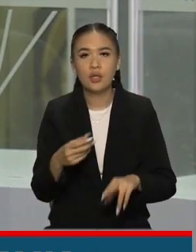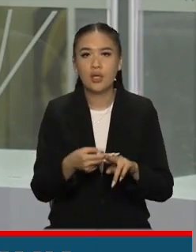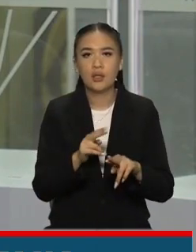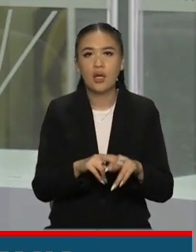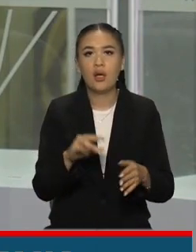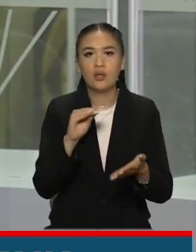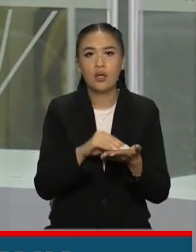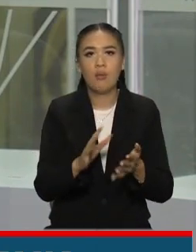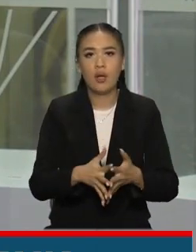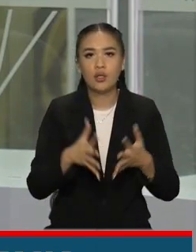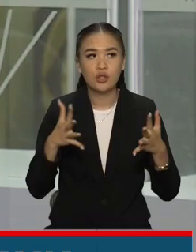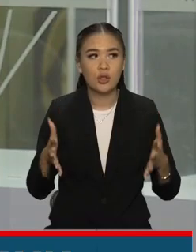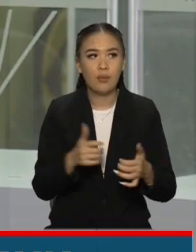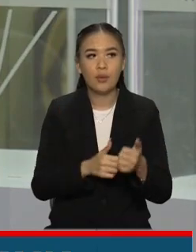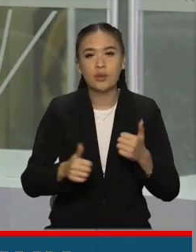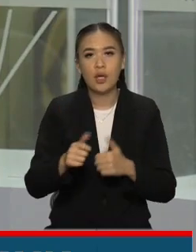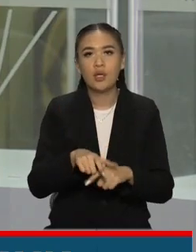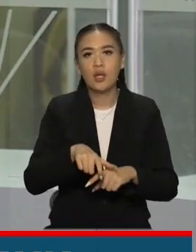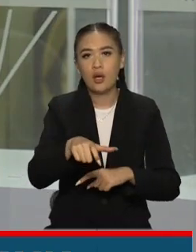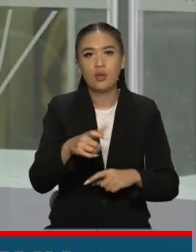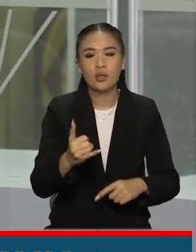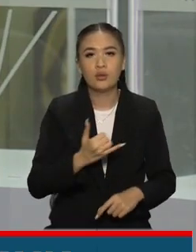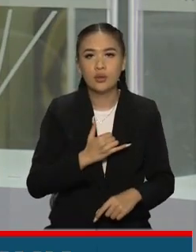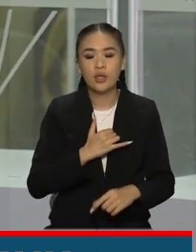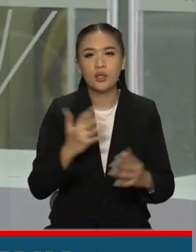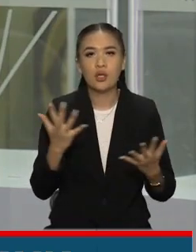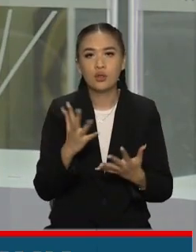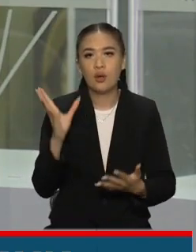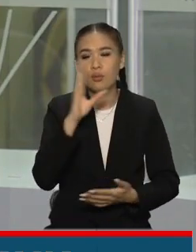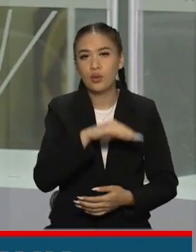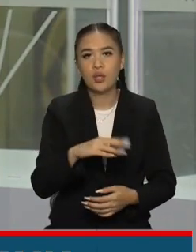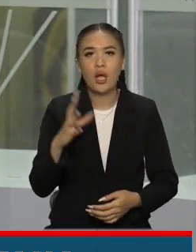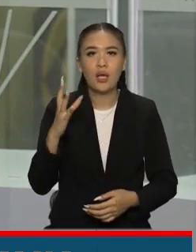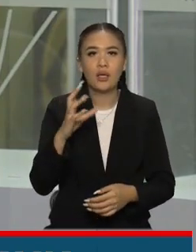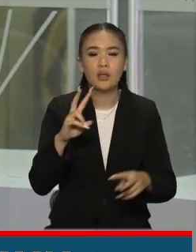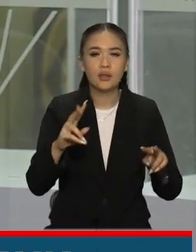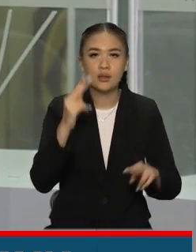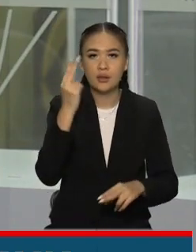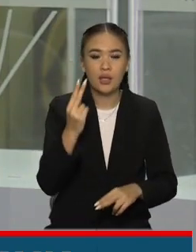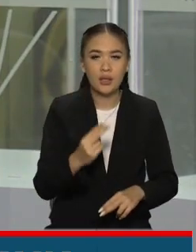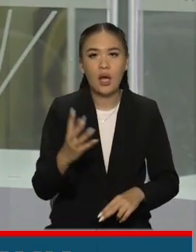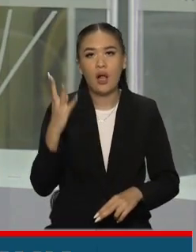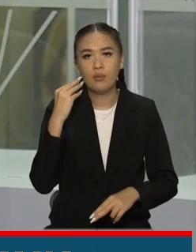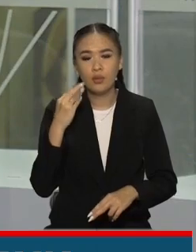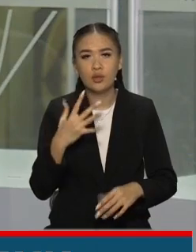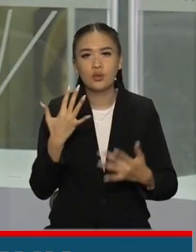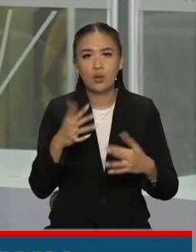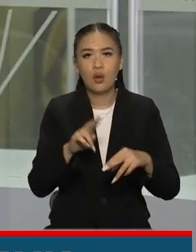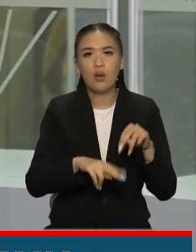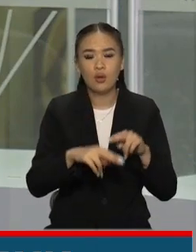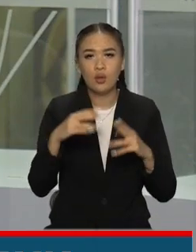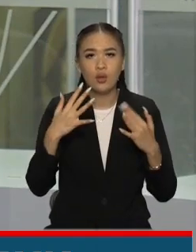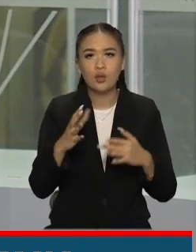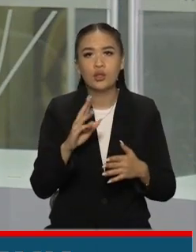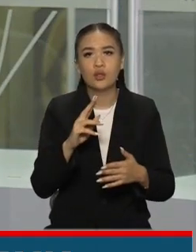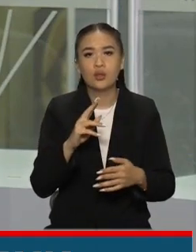есть мы видим большие последствия. Дороги наши, которые элементарно, вот Астана-Алмата, сколько лет мы ее строим, частями, и